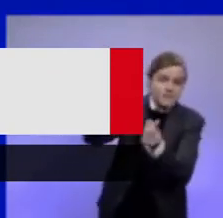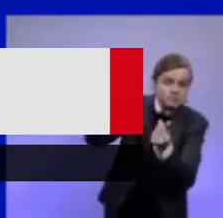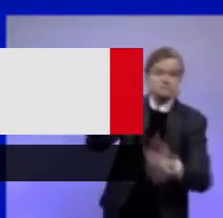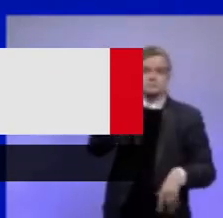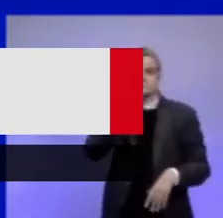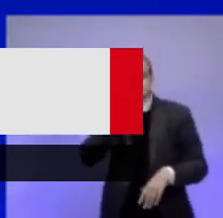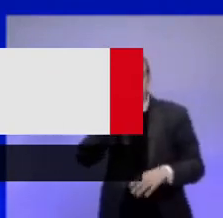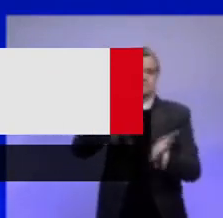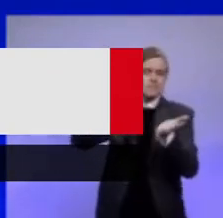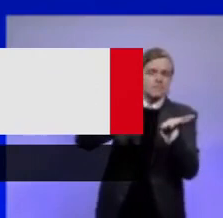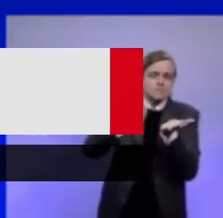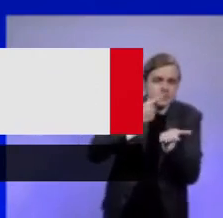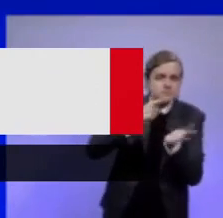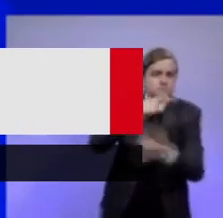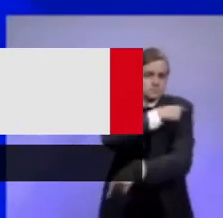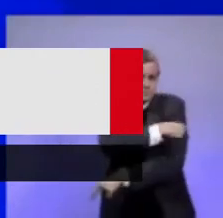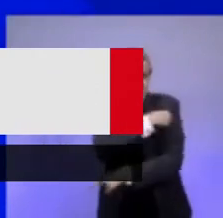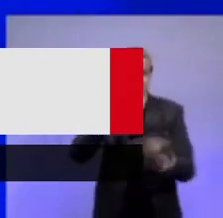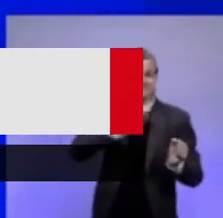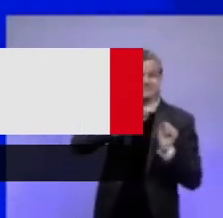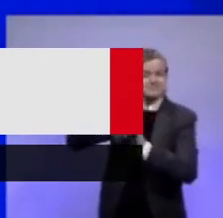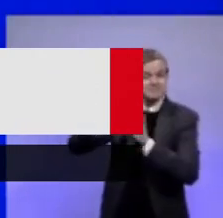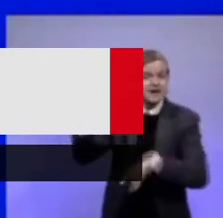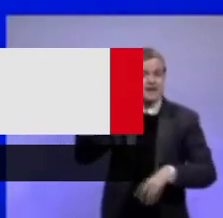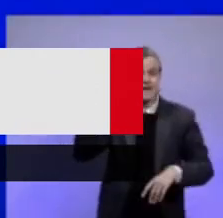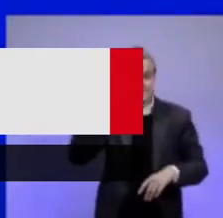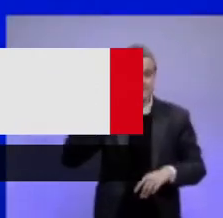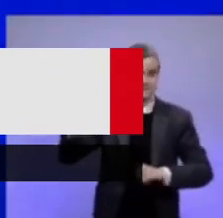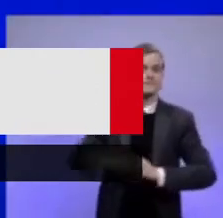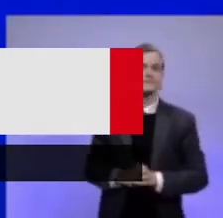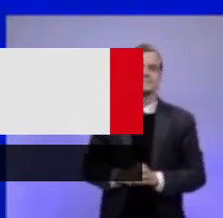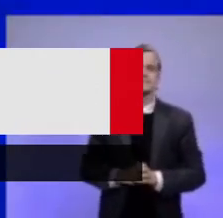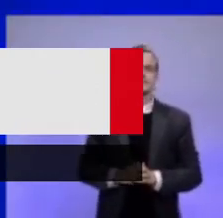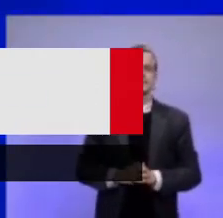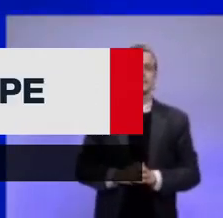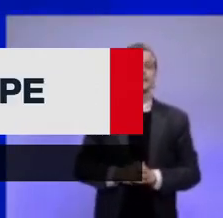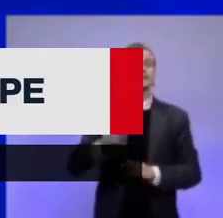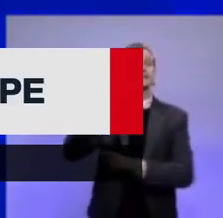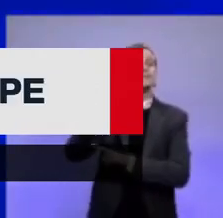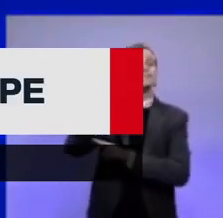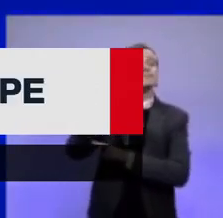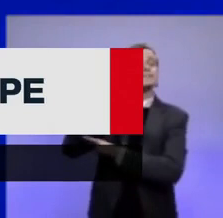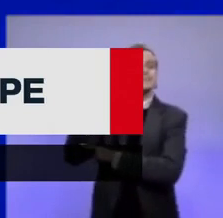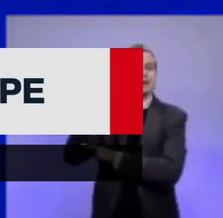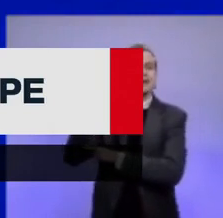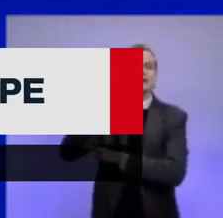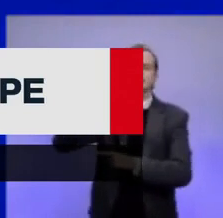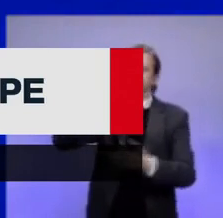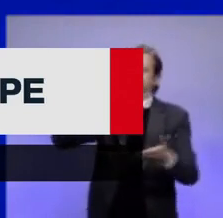activ pe ei și valorile europene. Și ca lideri politici ai